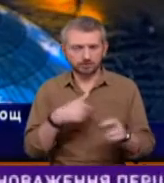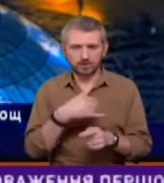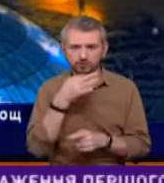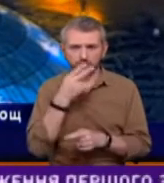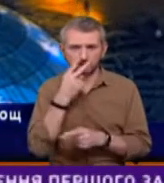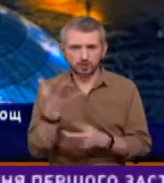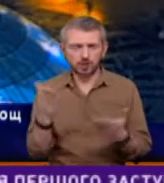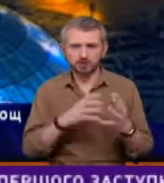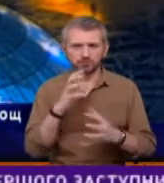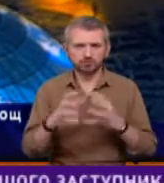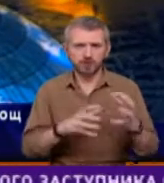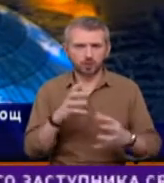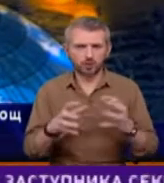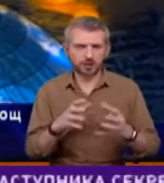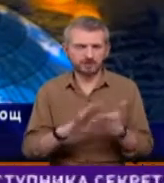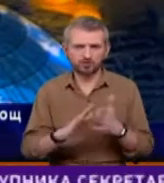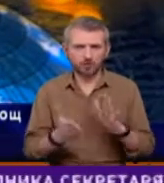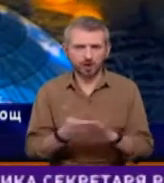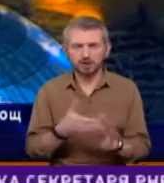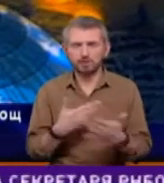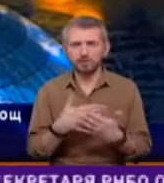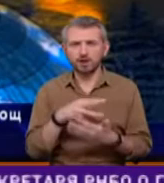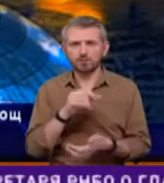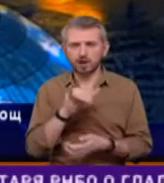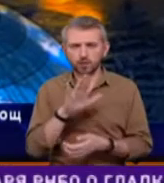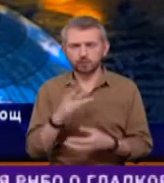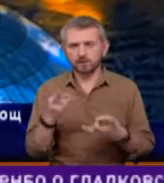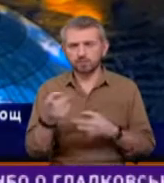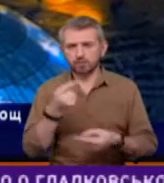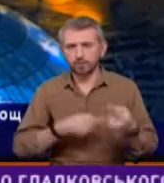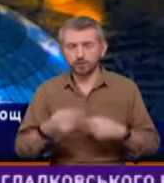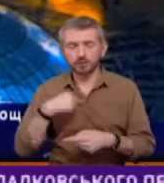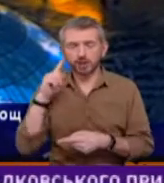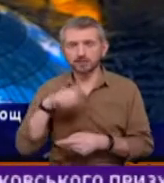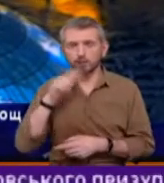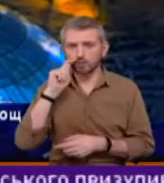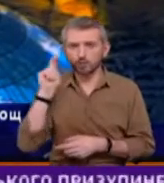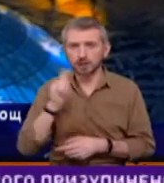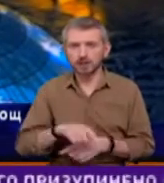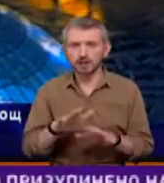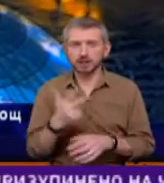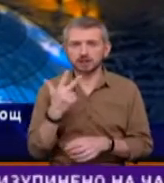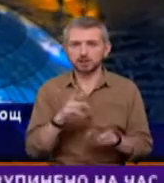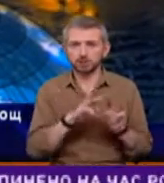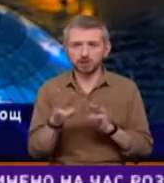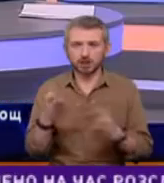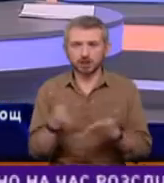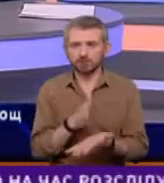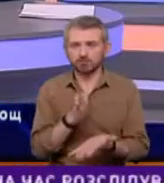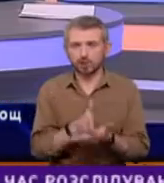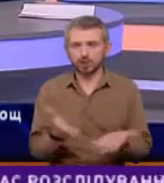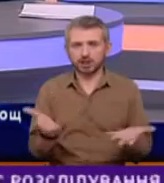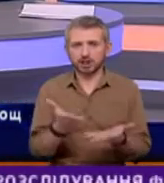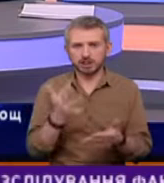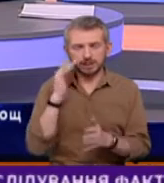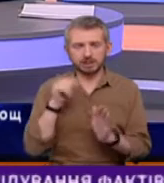ну, якась міжнародна ситуація, мовляв, там Марув треба повернути. Я знаю, в Україні тільки 3 портали, які мають якийсь